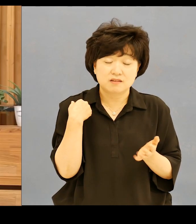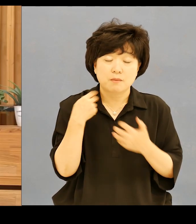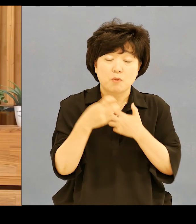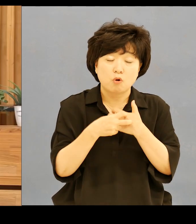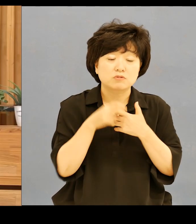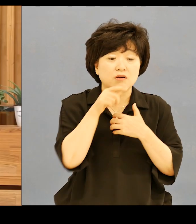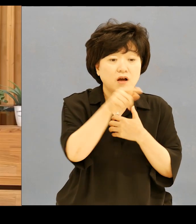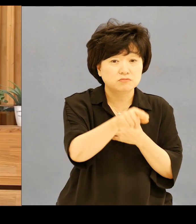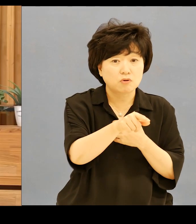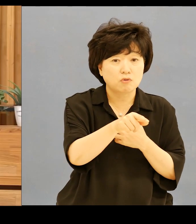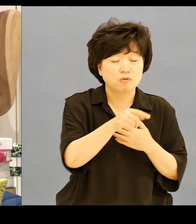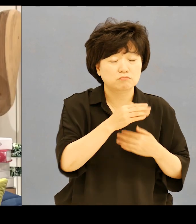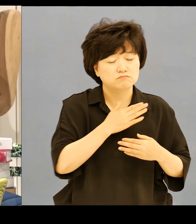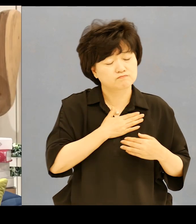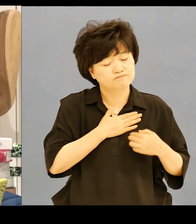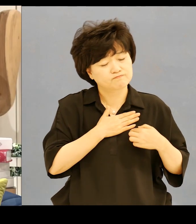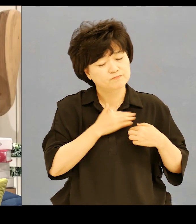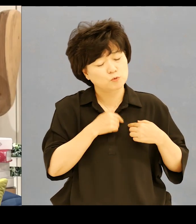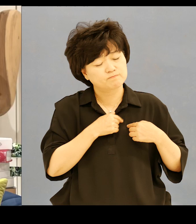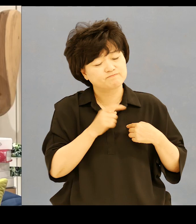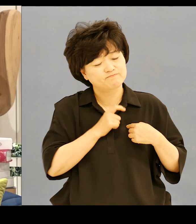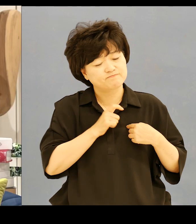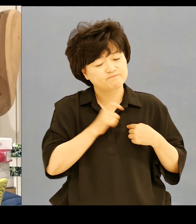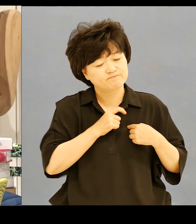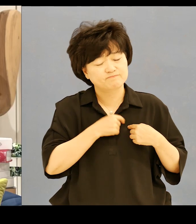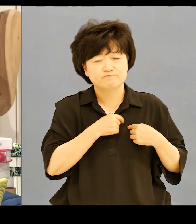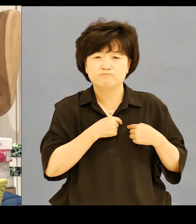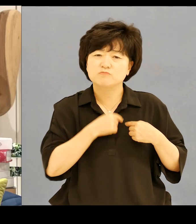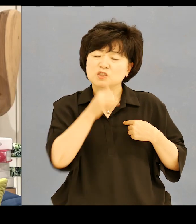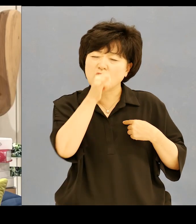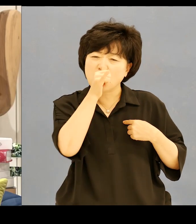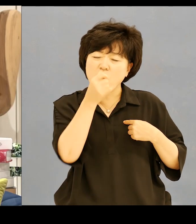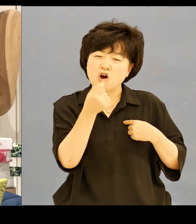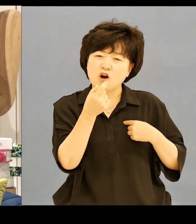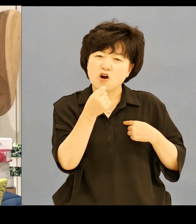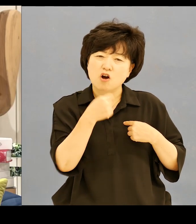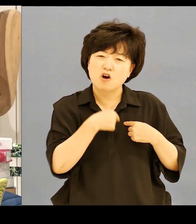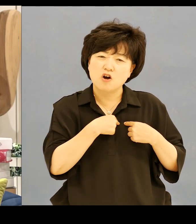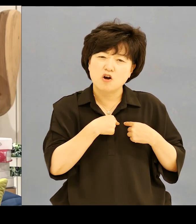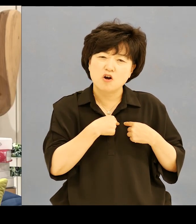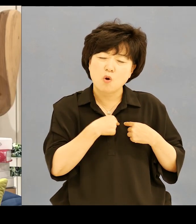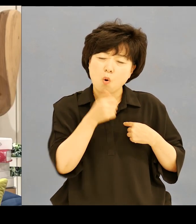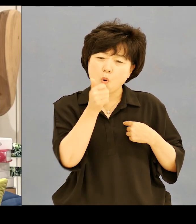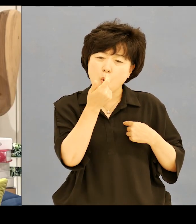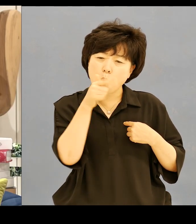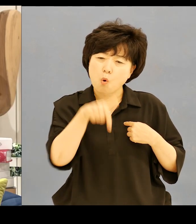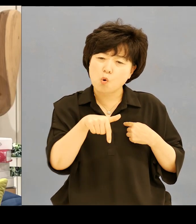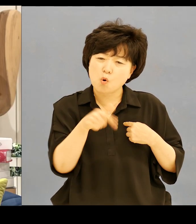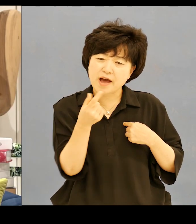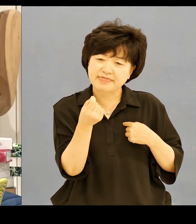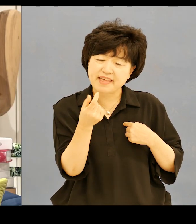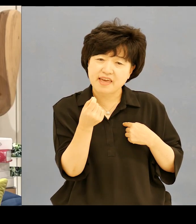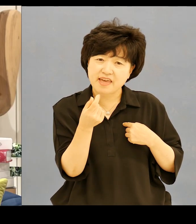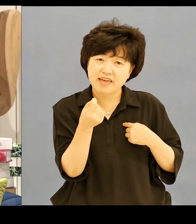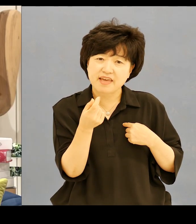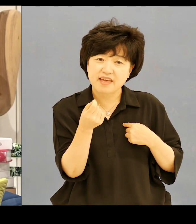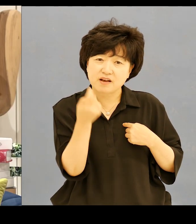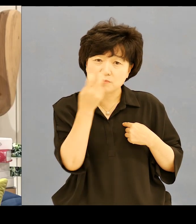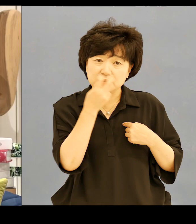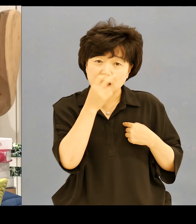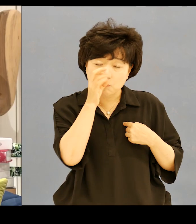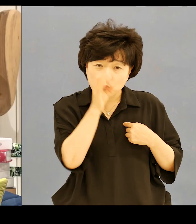가서 그냥 여기저기 뭐가 잡히길래 그냥 뭐가 혹 같은 건가 하고